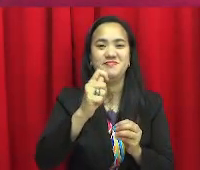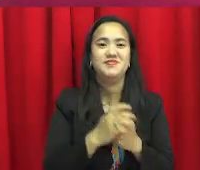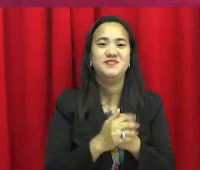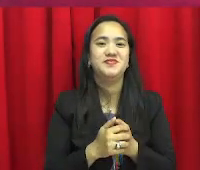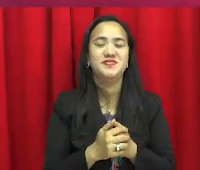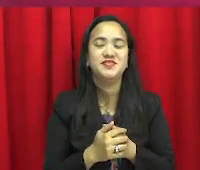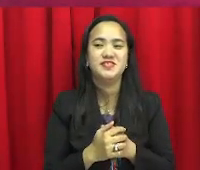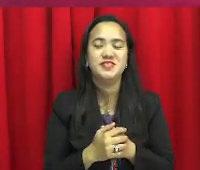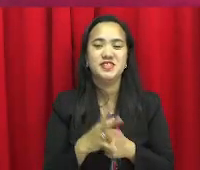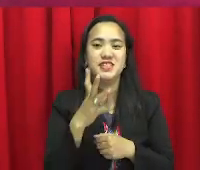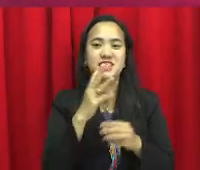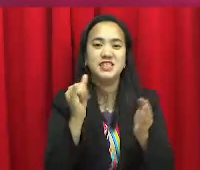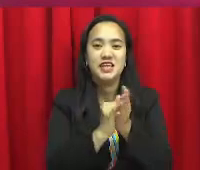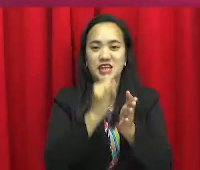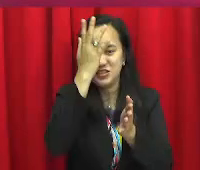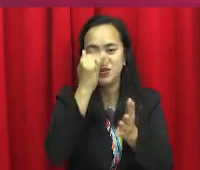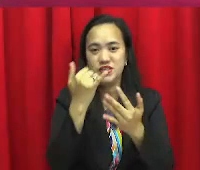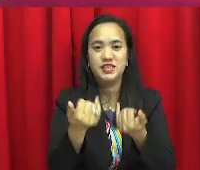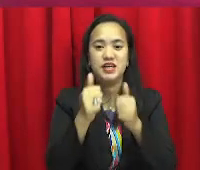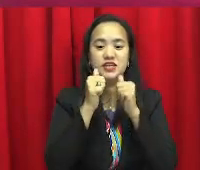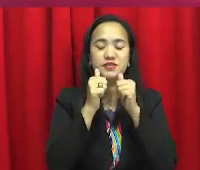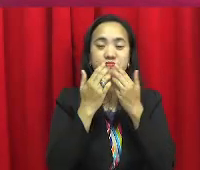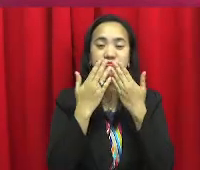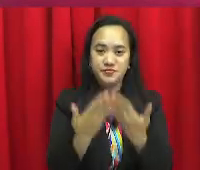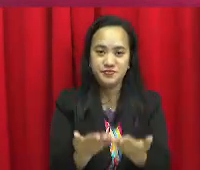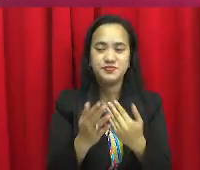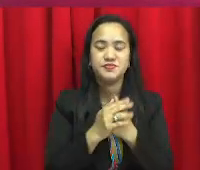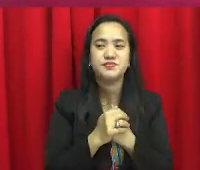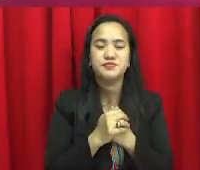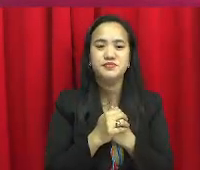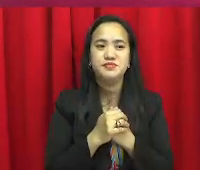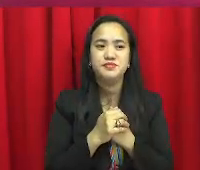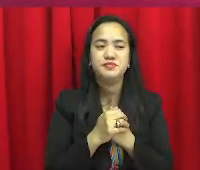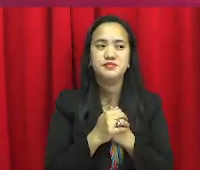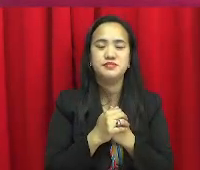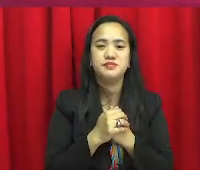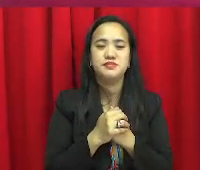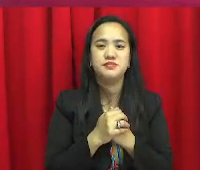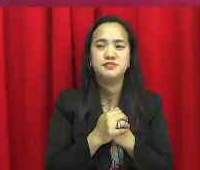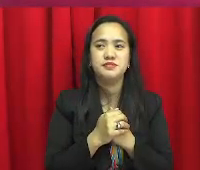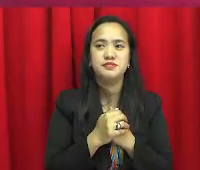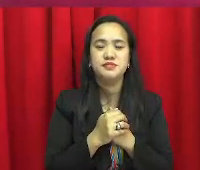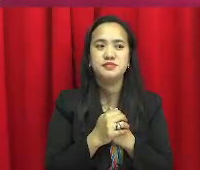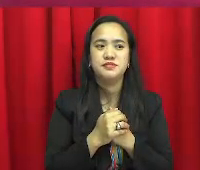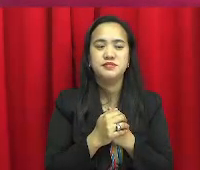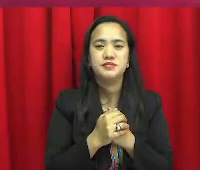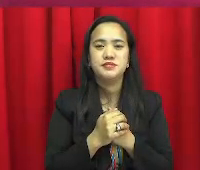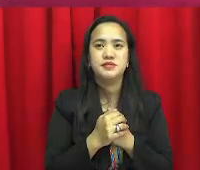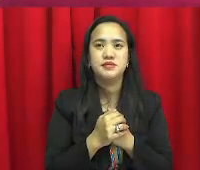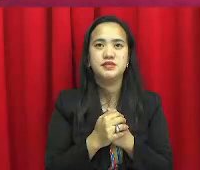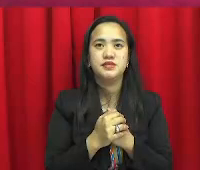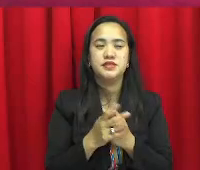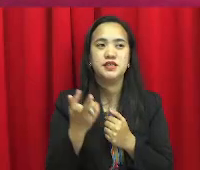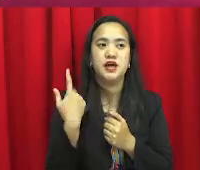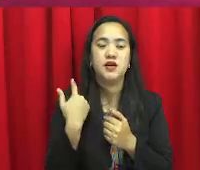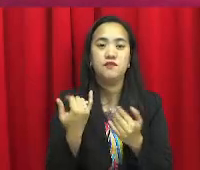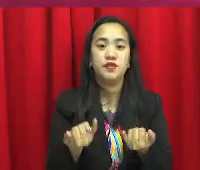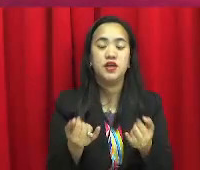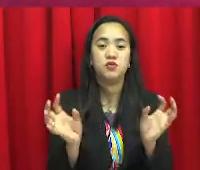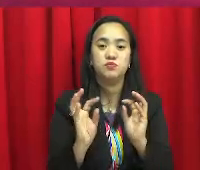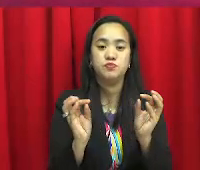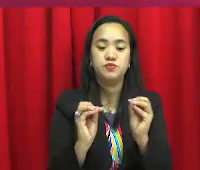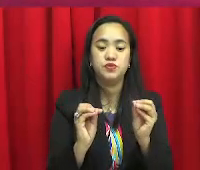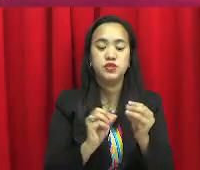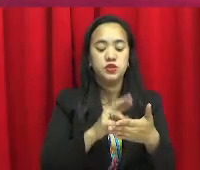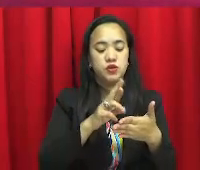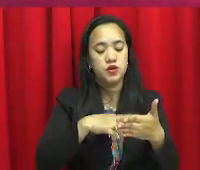kaya natutuwa ako na lagi po nandito. Kala ko po kanina, kaya hindi na lang muna ako sumulat ng